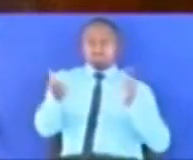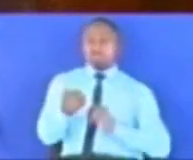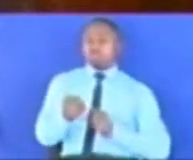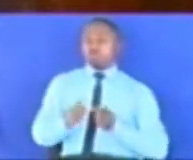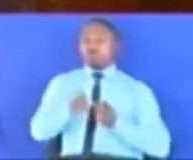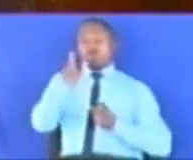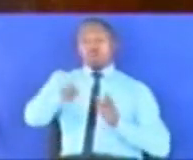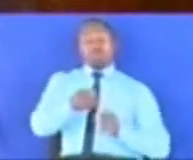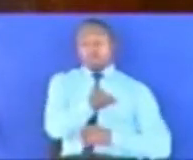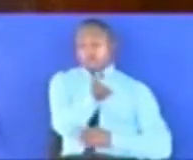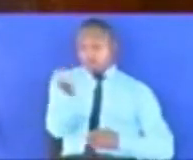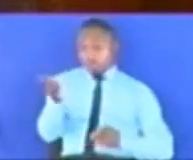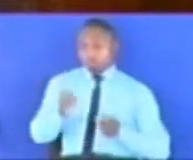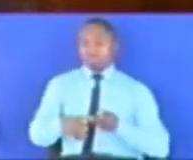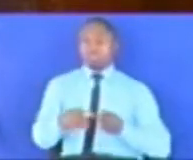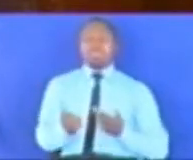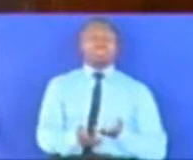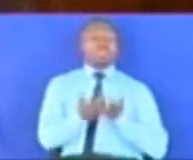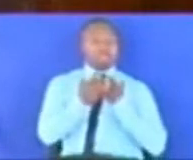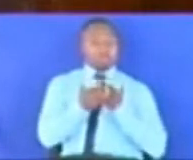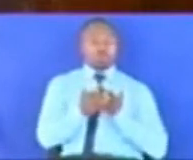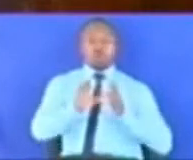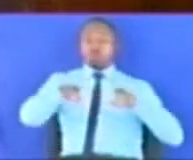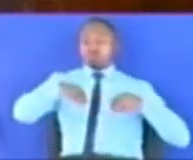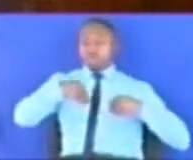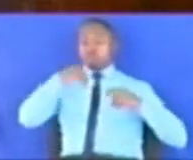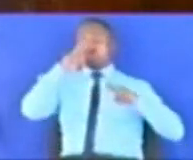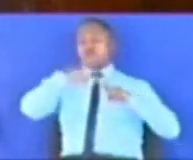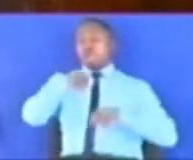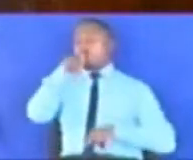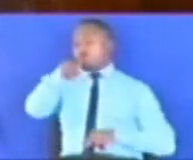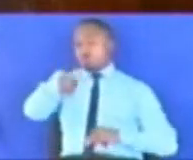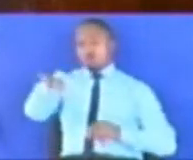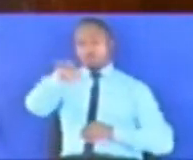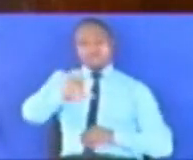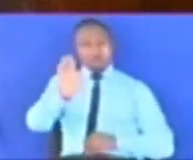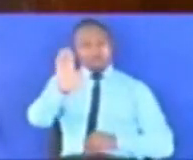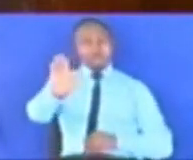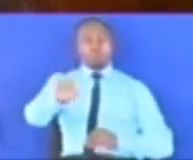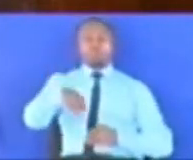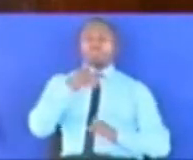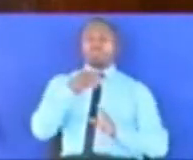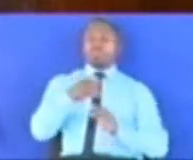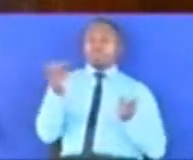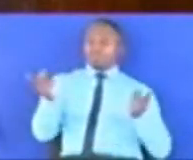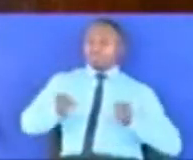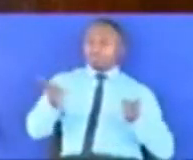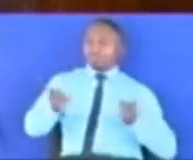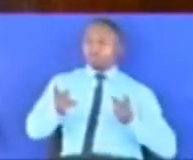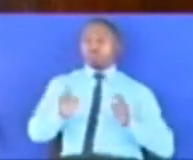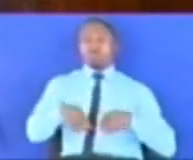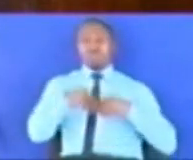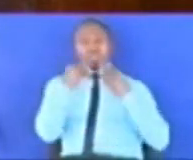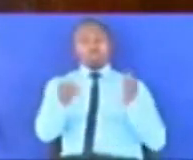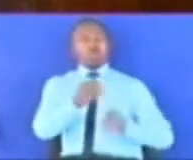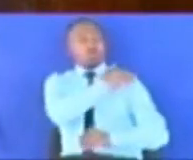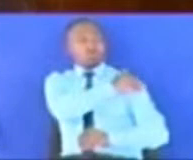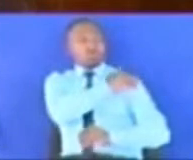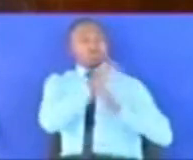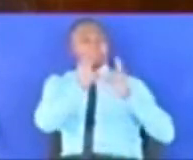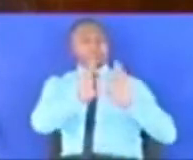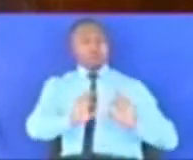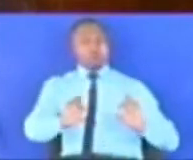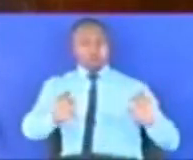watumishi wetu hawa, tutawafanya wavutiwe kubaki katika hayo maeneo, lakini sambamba na hilo kutoa huduma iliyokuwa bora.